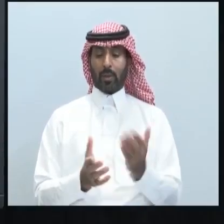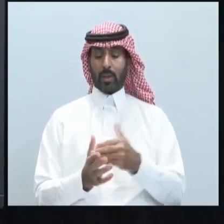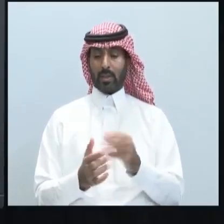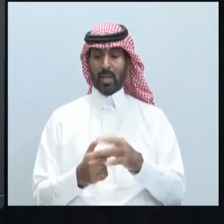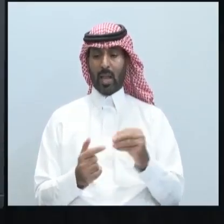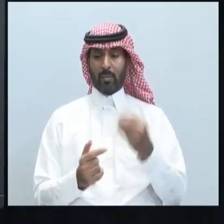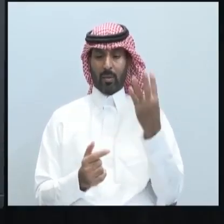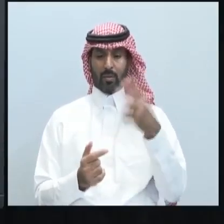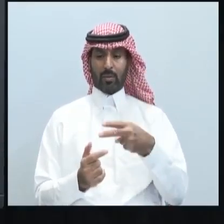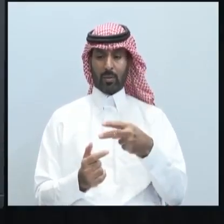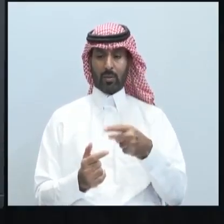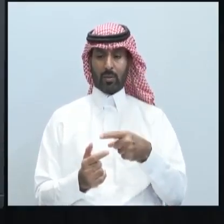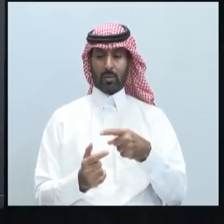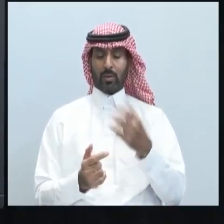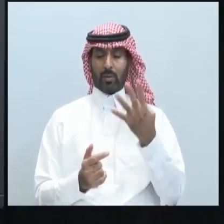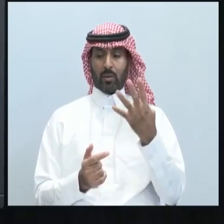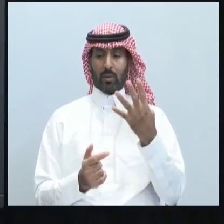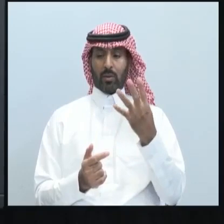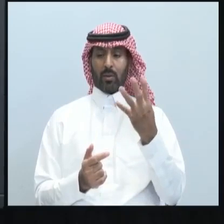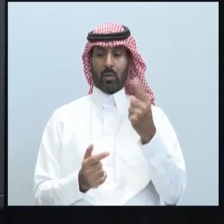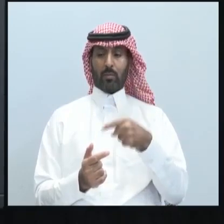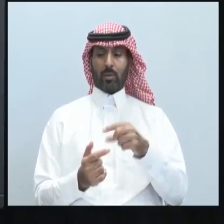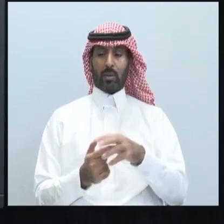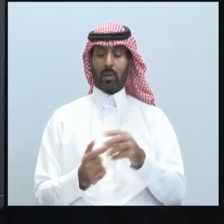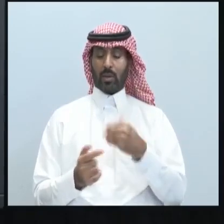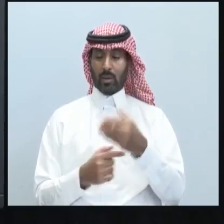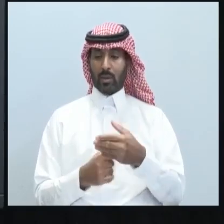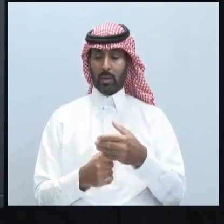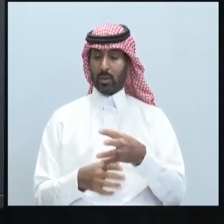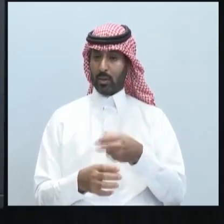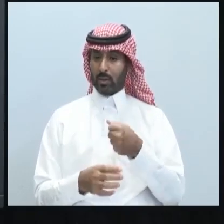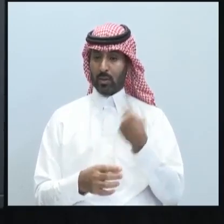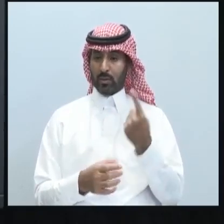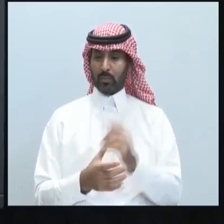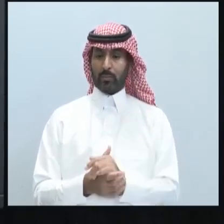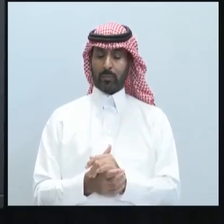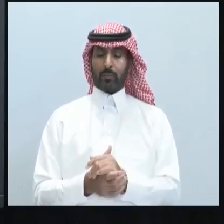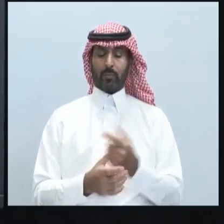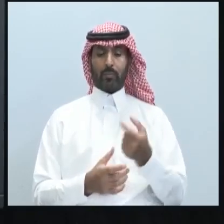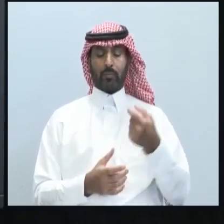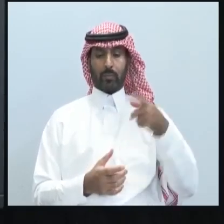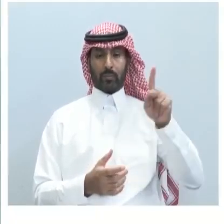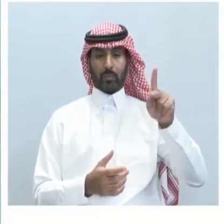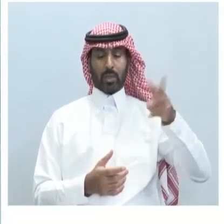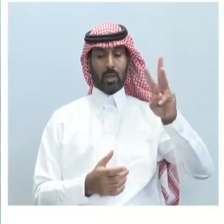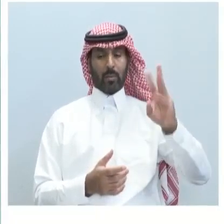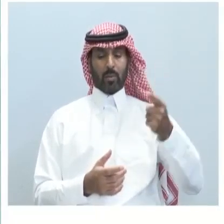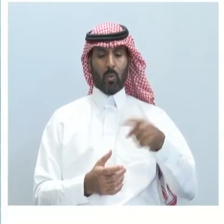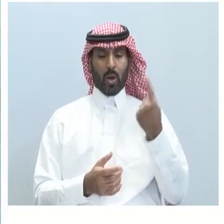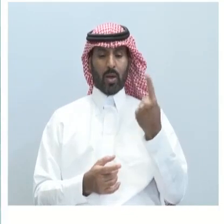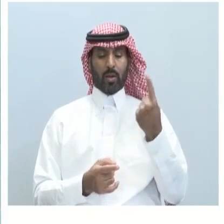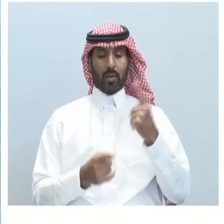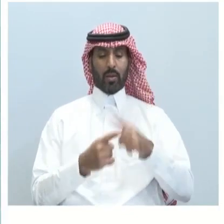سالب 14 بس بشرط انه يكون عندي هنا قيمه واحد اذا في هذه الحاله بيكون واحد ضرب عشره والسالب